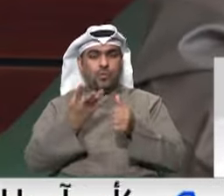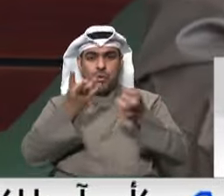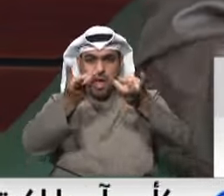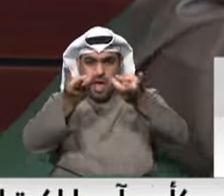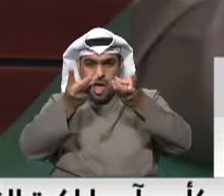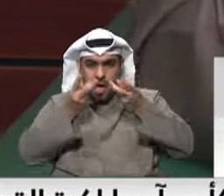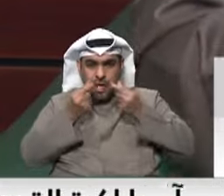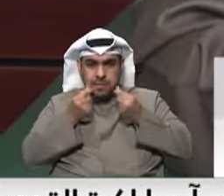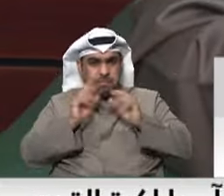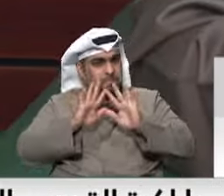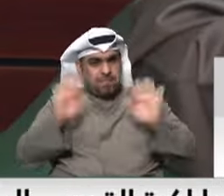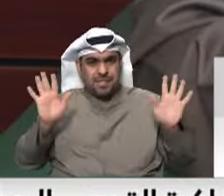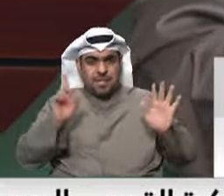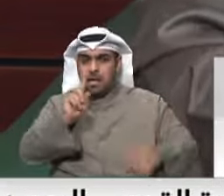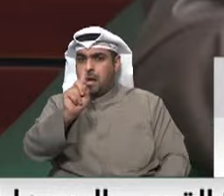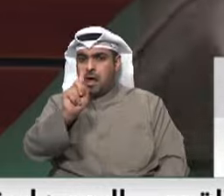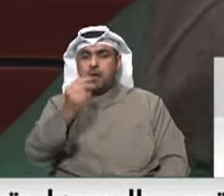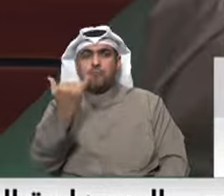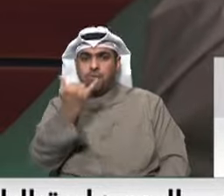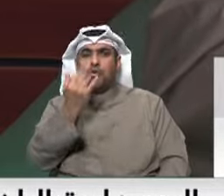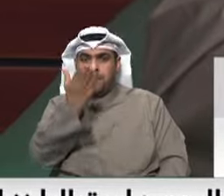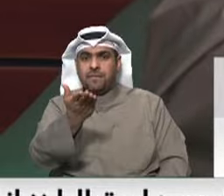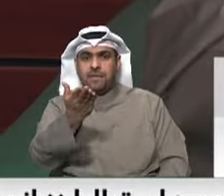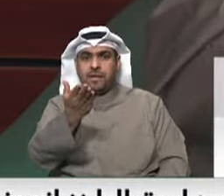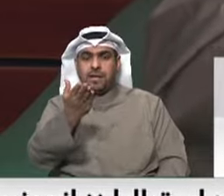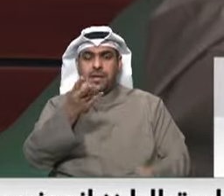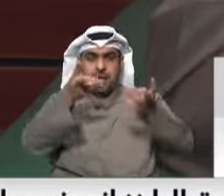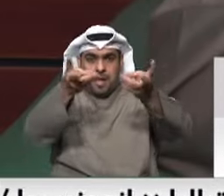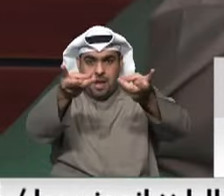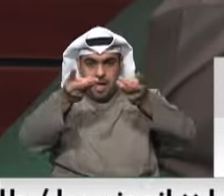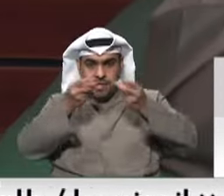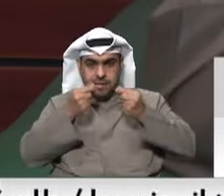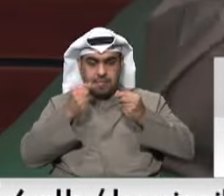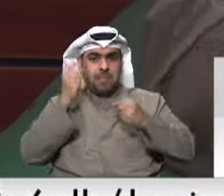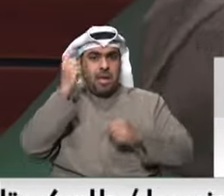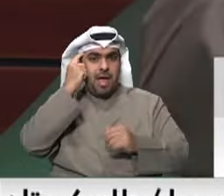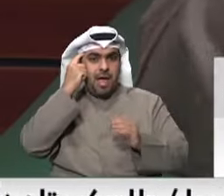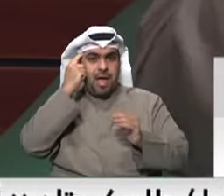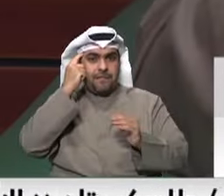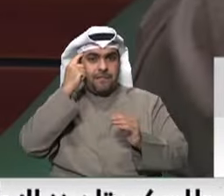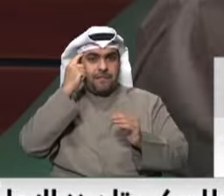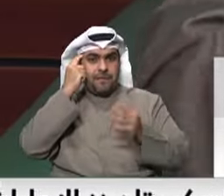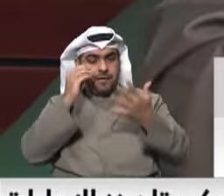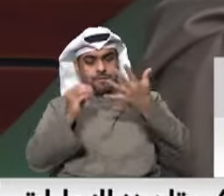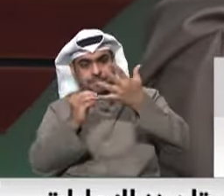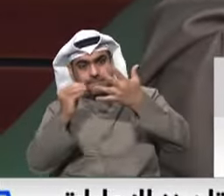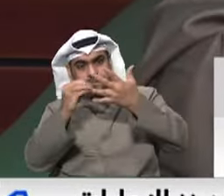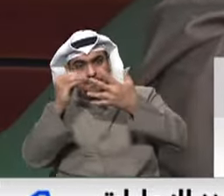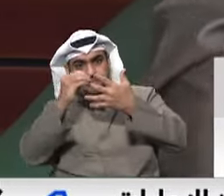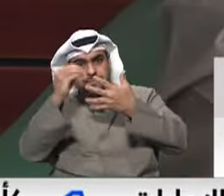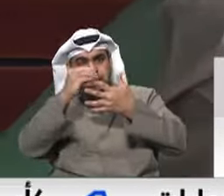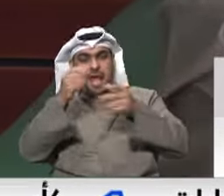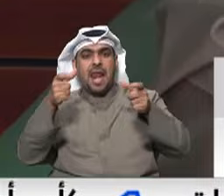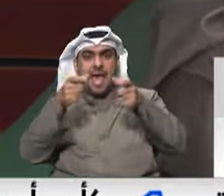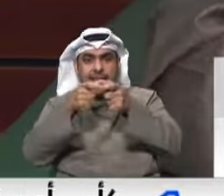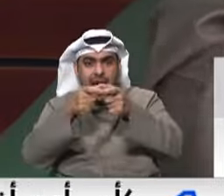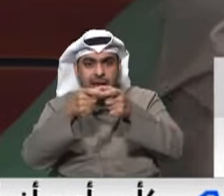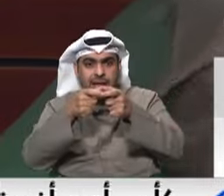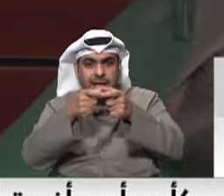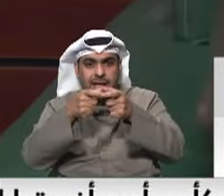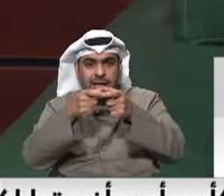لا هو الموضوع مو رقم بس هو رقم هو تصنيف تصنيف احنا نسميه تصنيف اداري